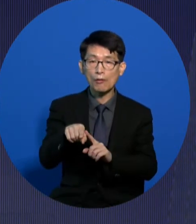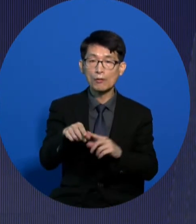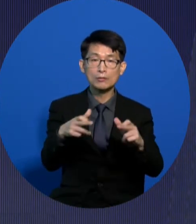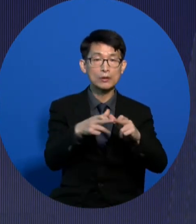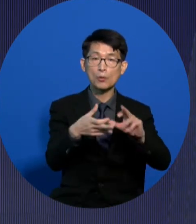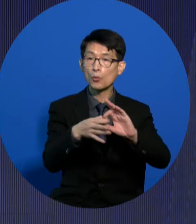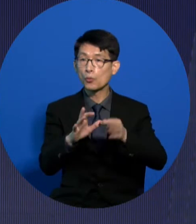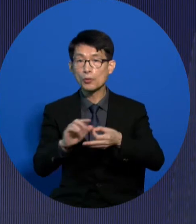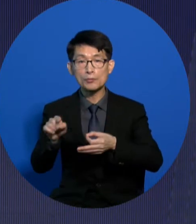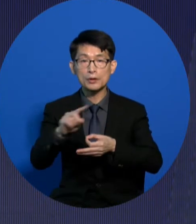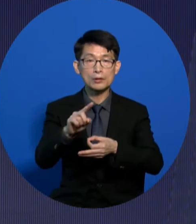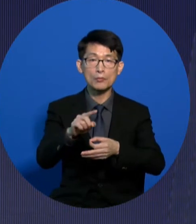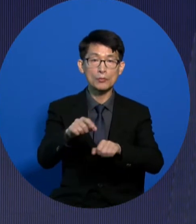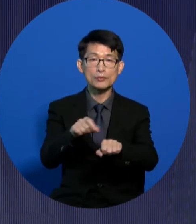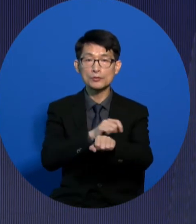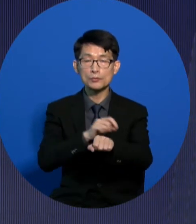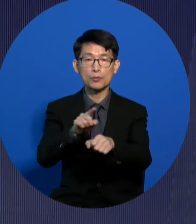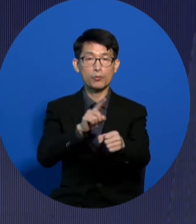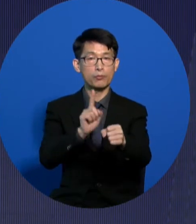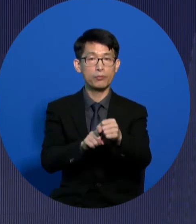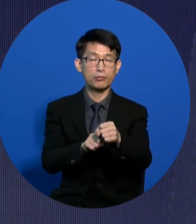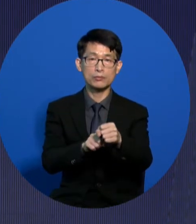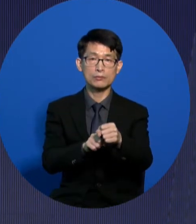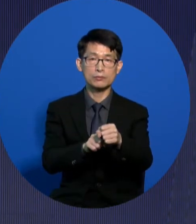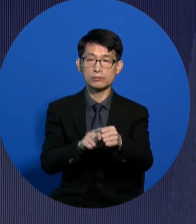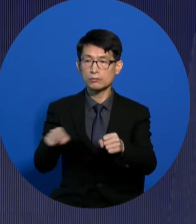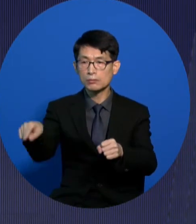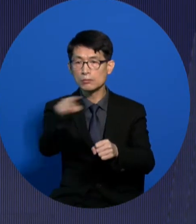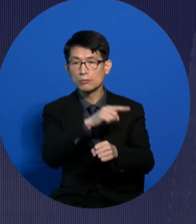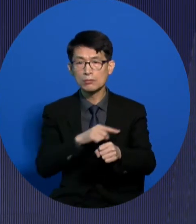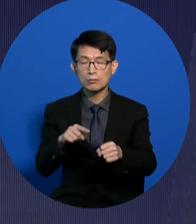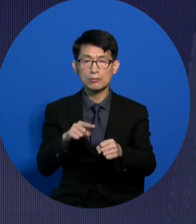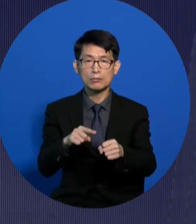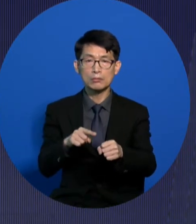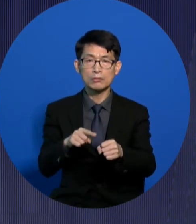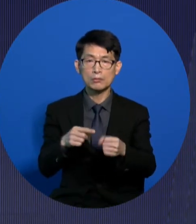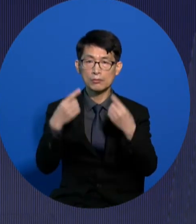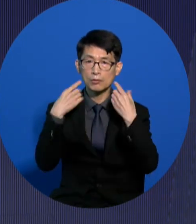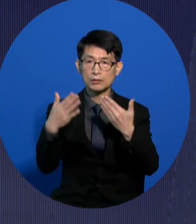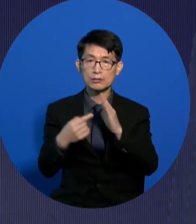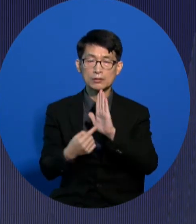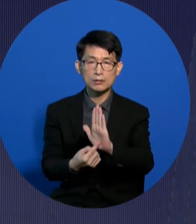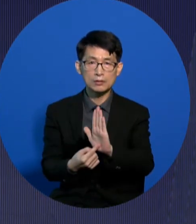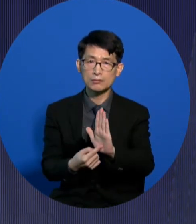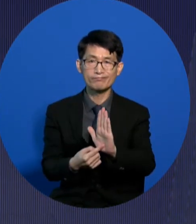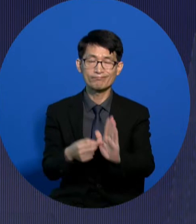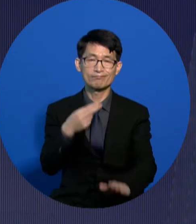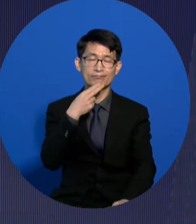대한 레거시 활용을 매우 제한적으로 언급했었습니다.